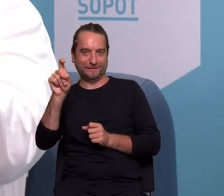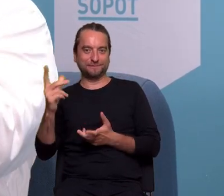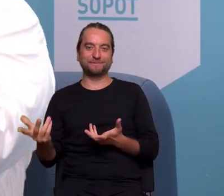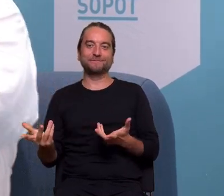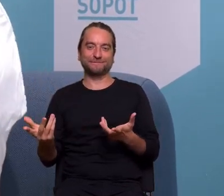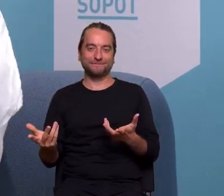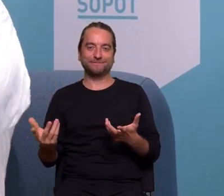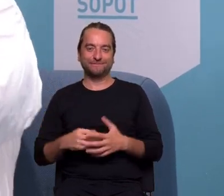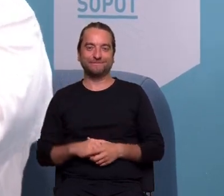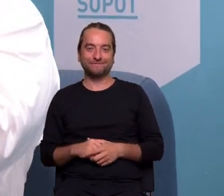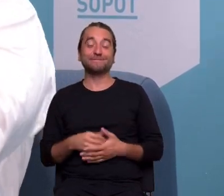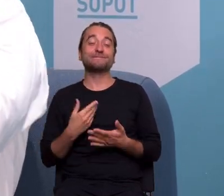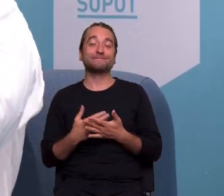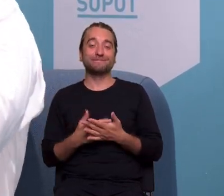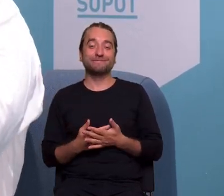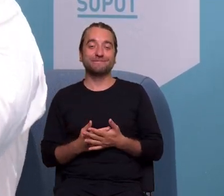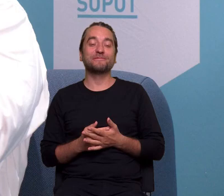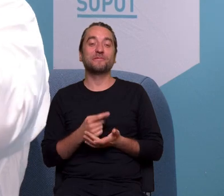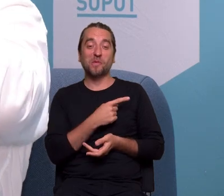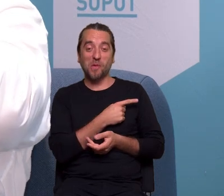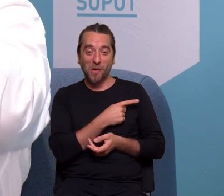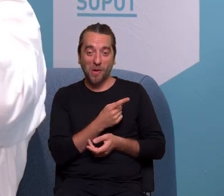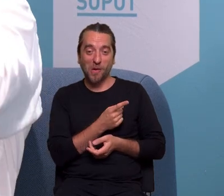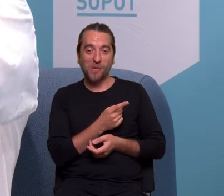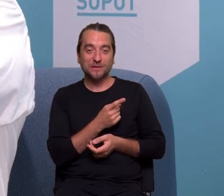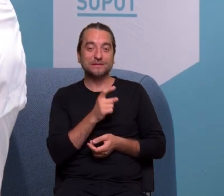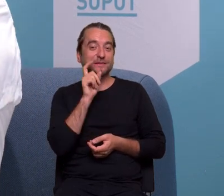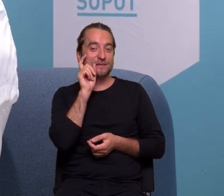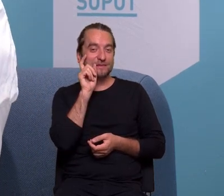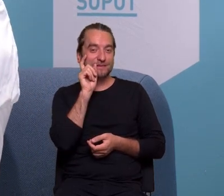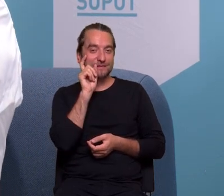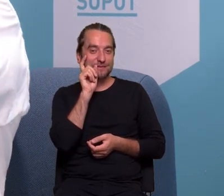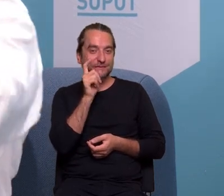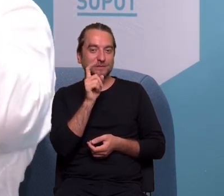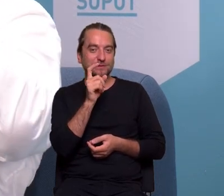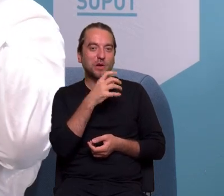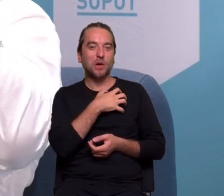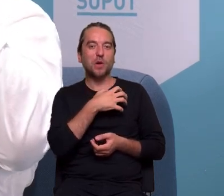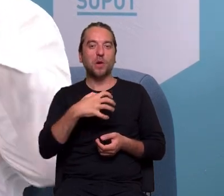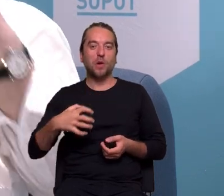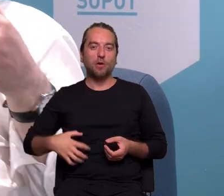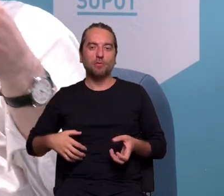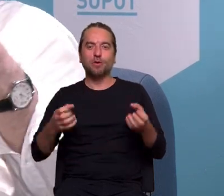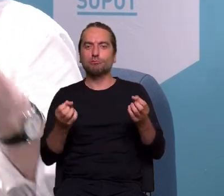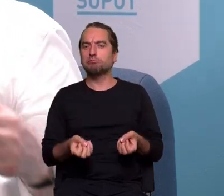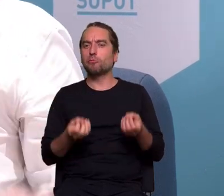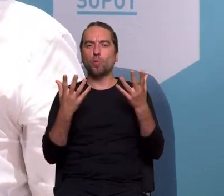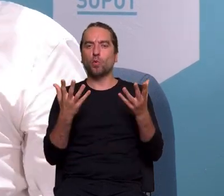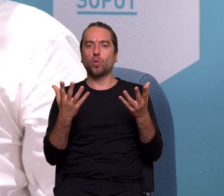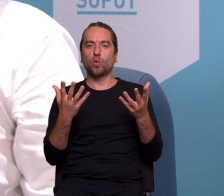No dlatego, że oni, to co oni zrobili, wynik cudu gospodarczego tego z lat 60. to